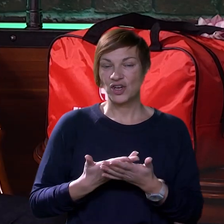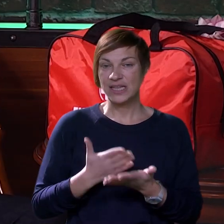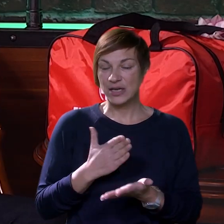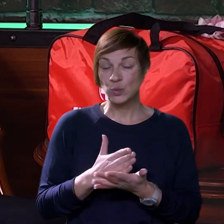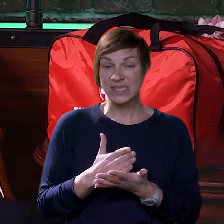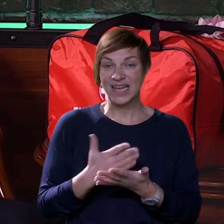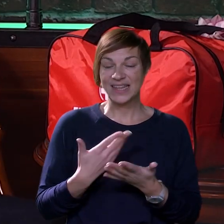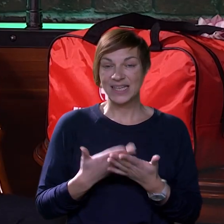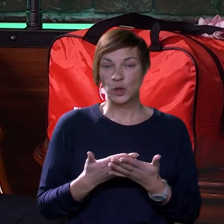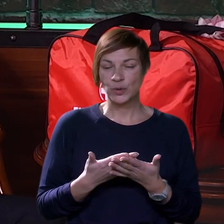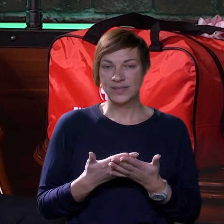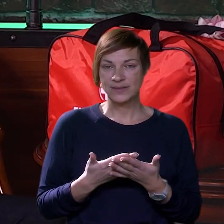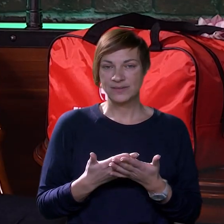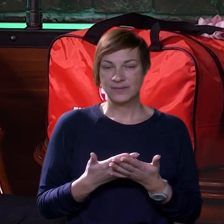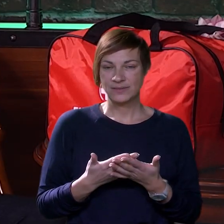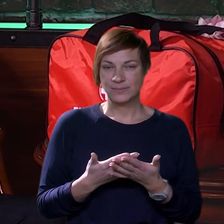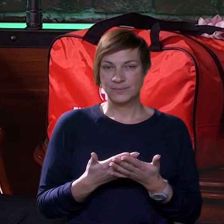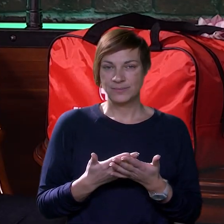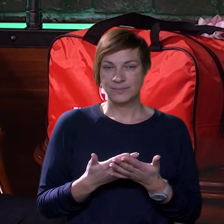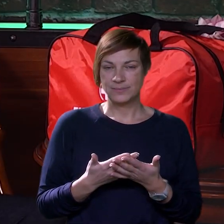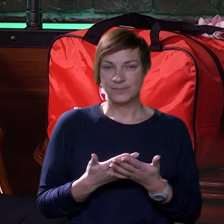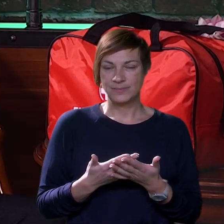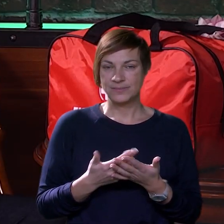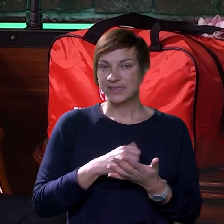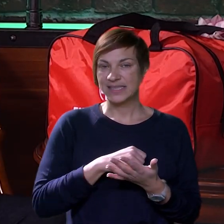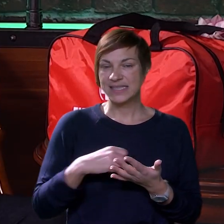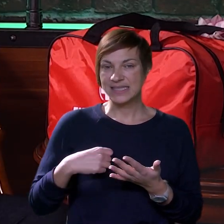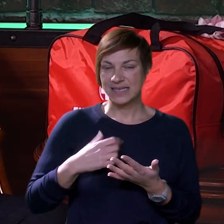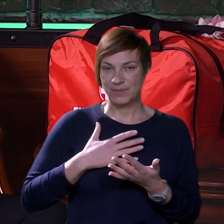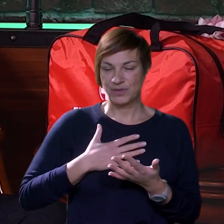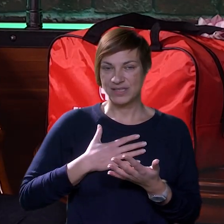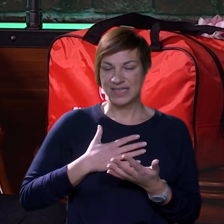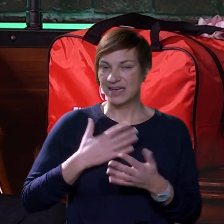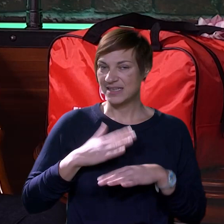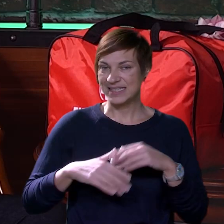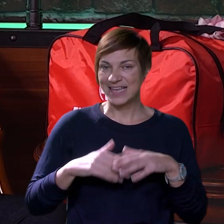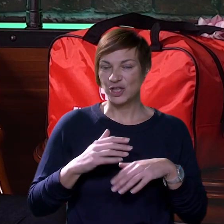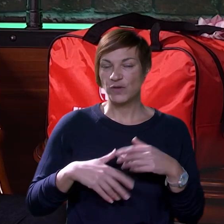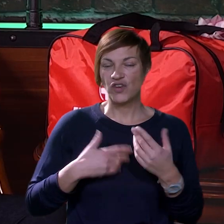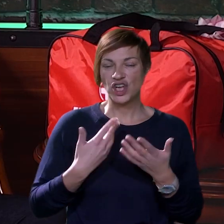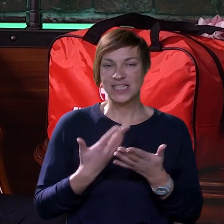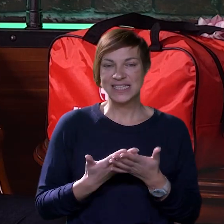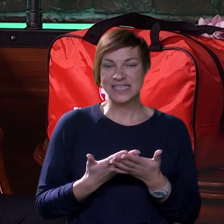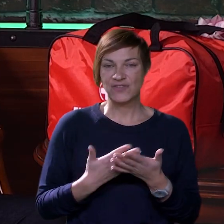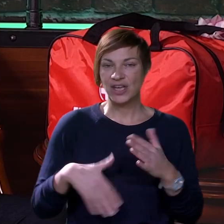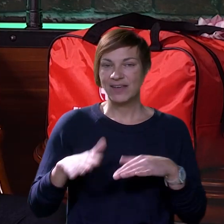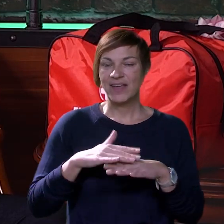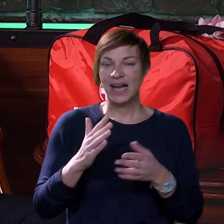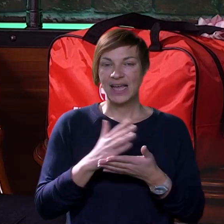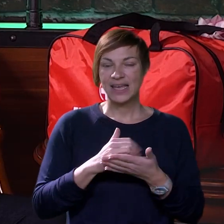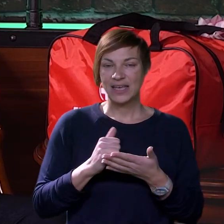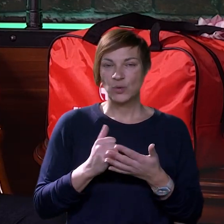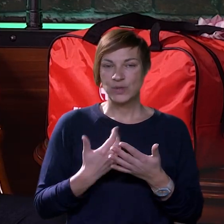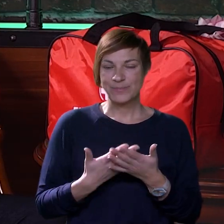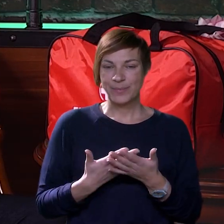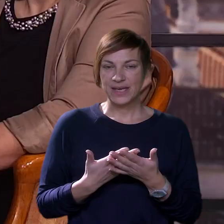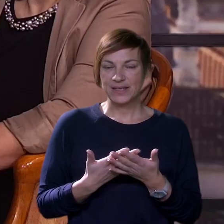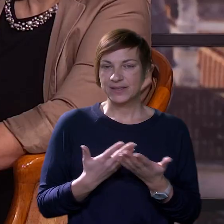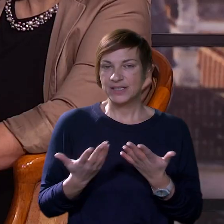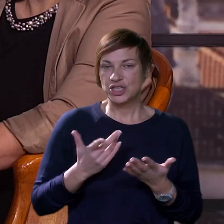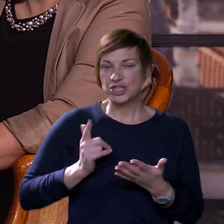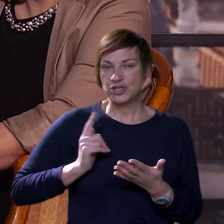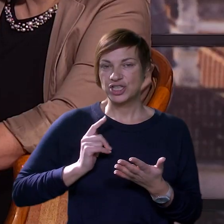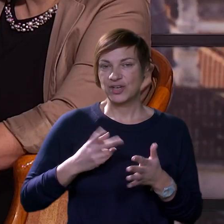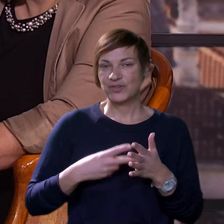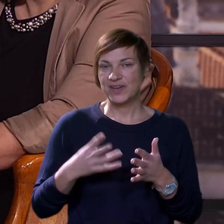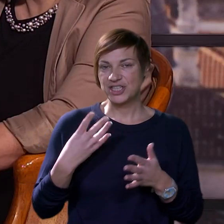u njihovu sredinu, tako da je to sama za nas satisfakcija i veliki uspjeh. Je li?